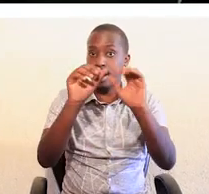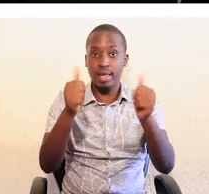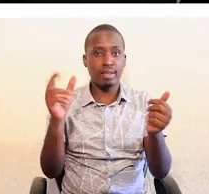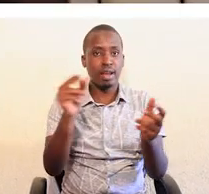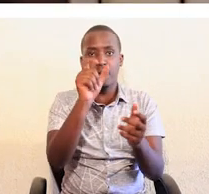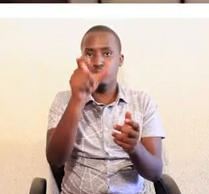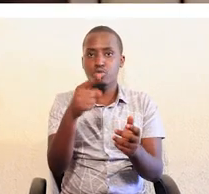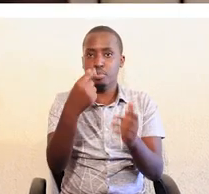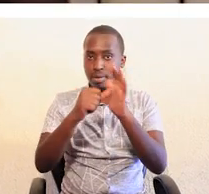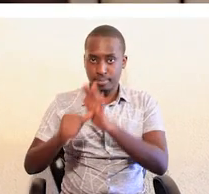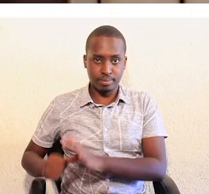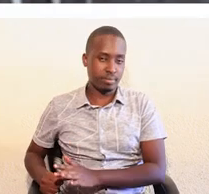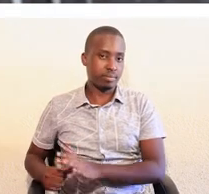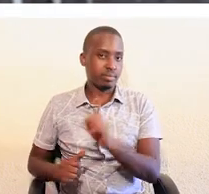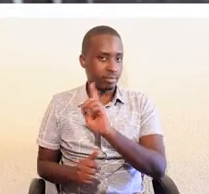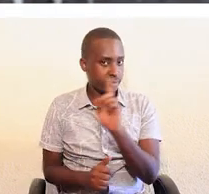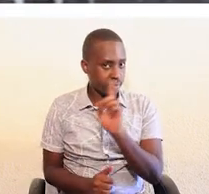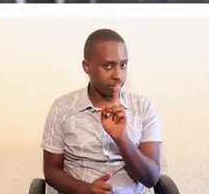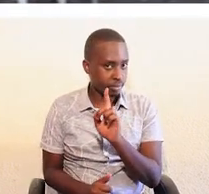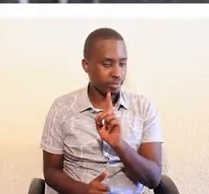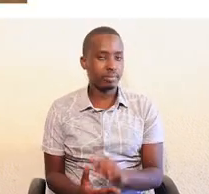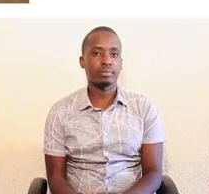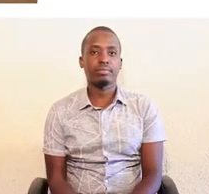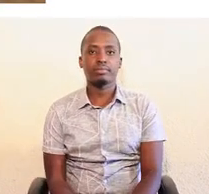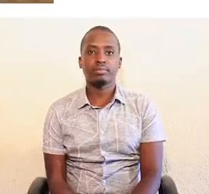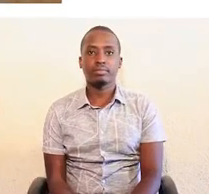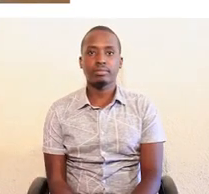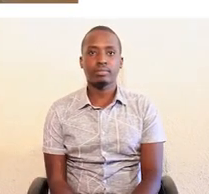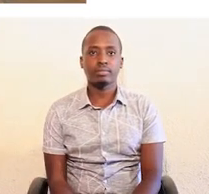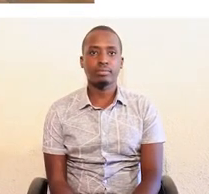neza nta ushigajwe inyuma no child left behind.